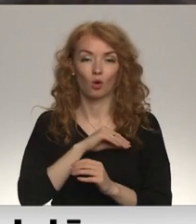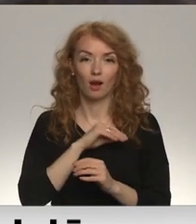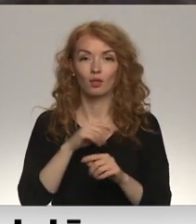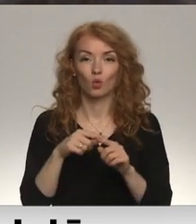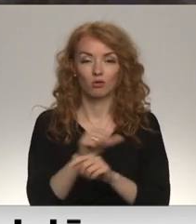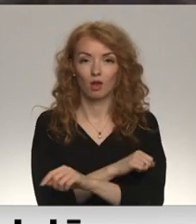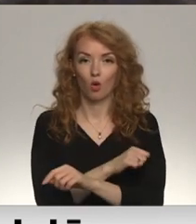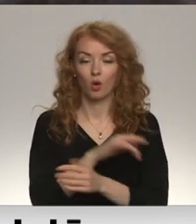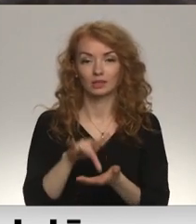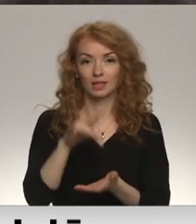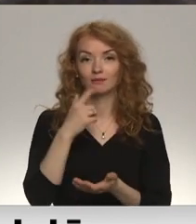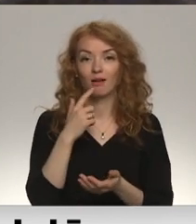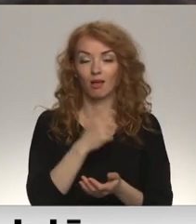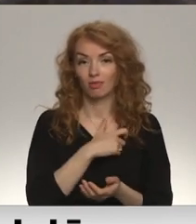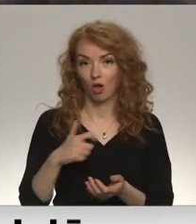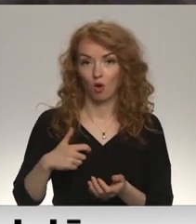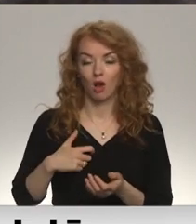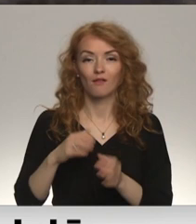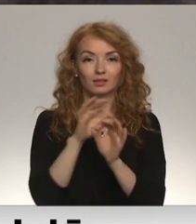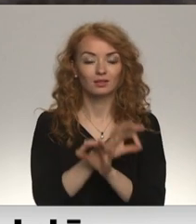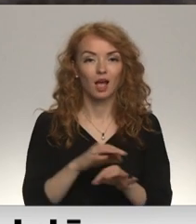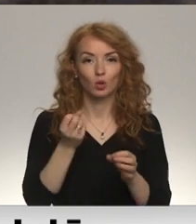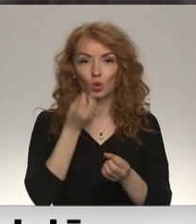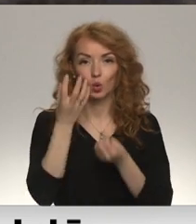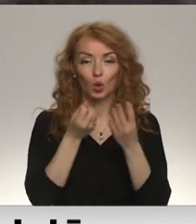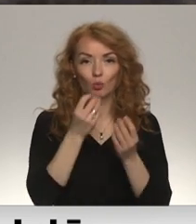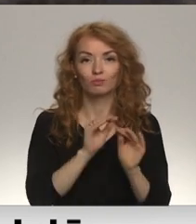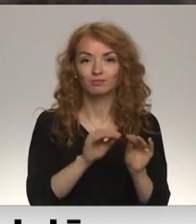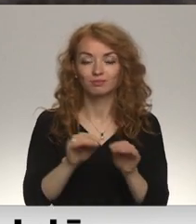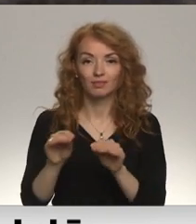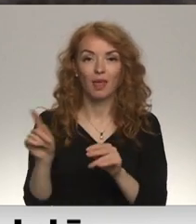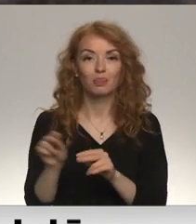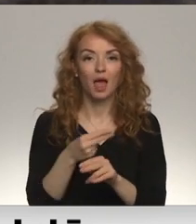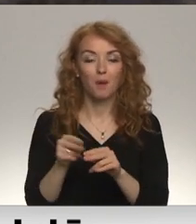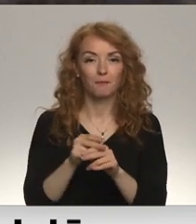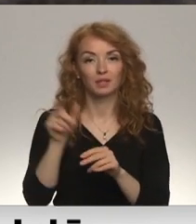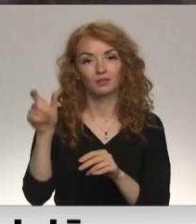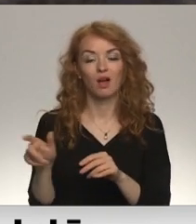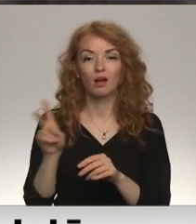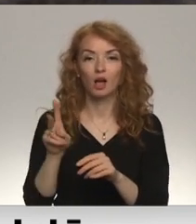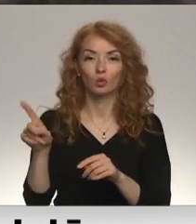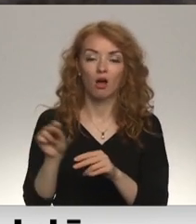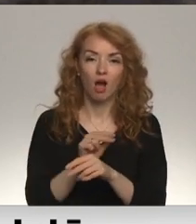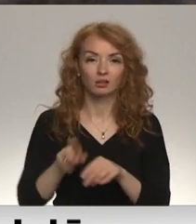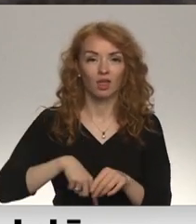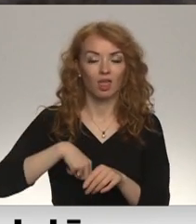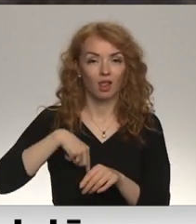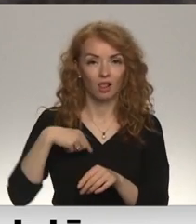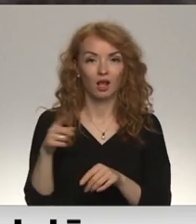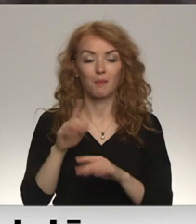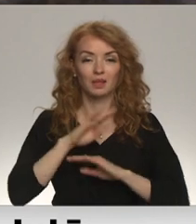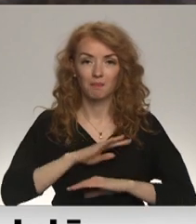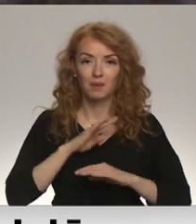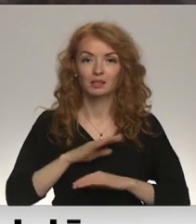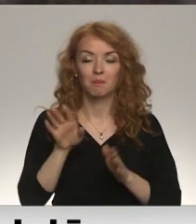centra dārzā Sarkandaugavā. Krāšņās tulpju dobas ir terapija tiem, kuri tur ārstē ilgstošas skumjas, bezmiegu un depresiju, kā